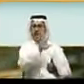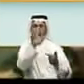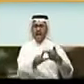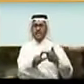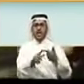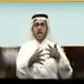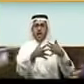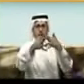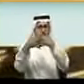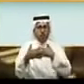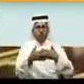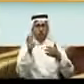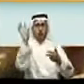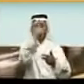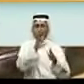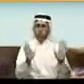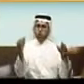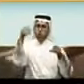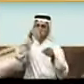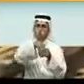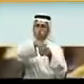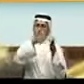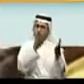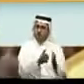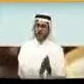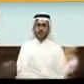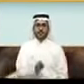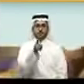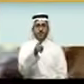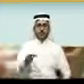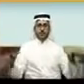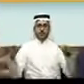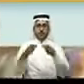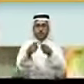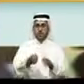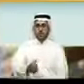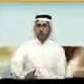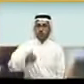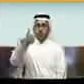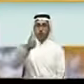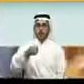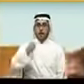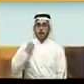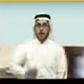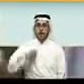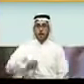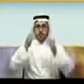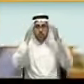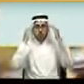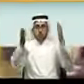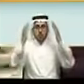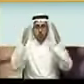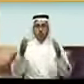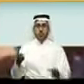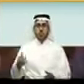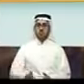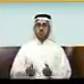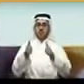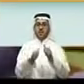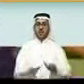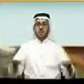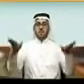وأمريكا اللاتينية. وأكد وزير الخارجية البحرينية الشيخ خالد الخليفة أن فوز بلاده بعضوية المجلس انعكاس لنهجها في ترسيخ